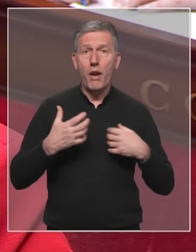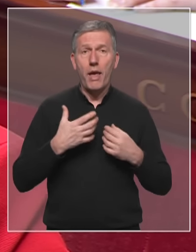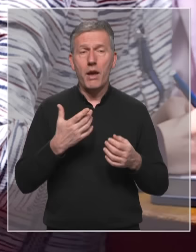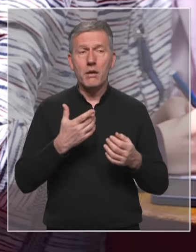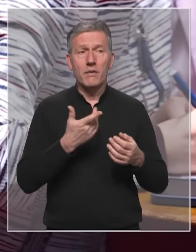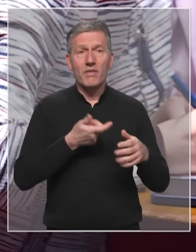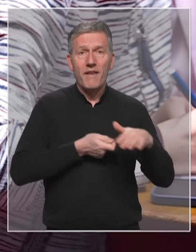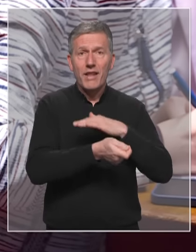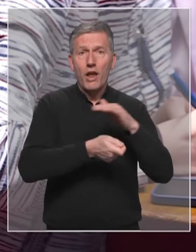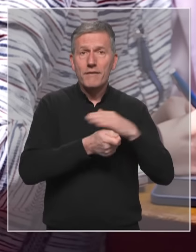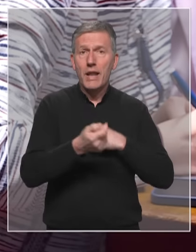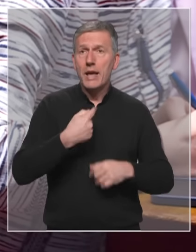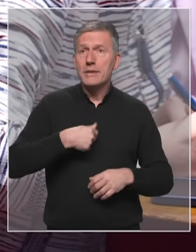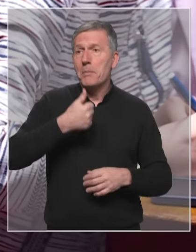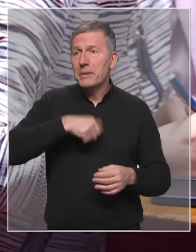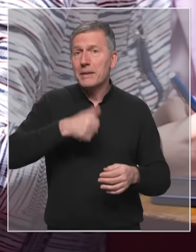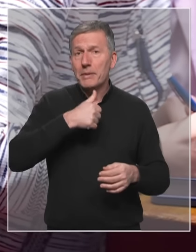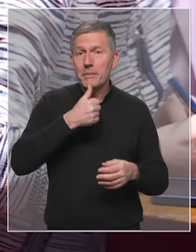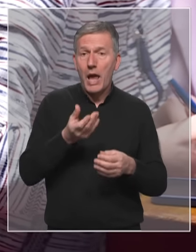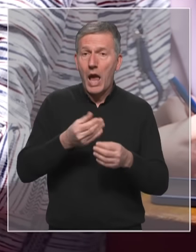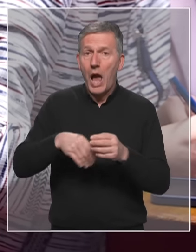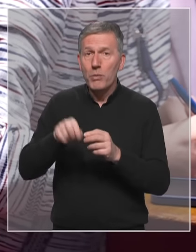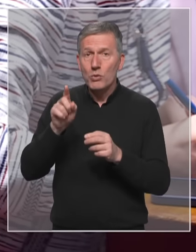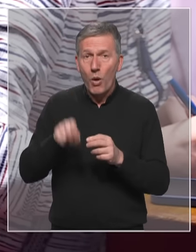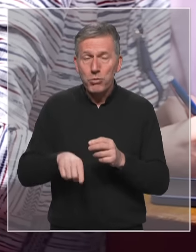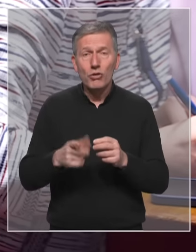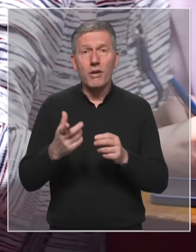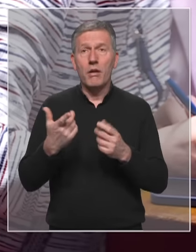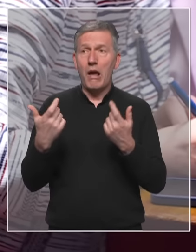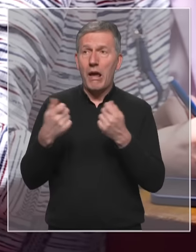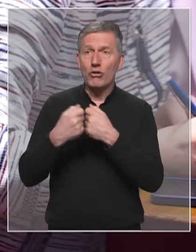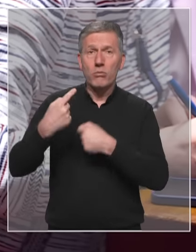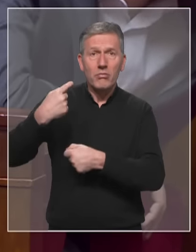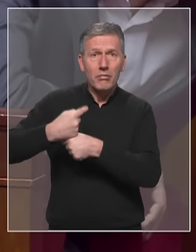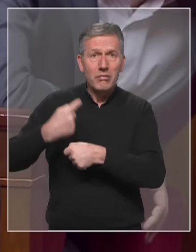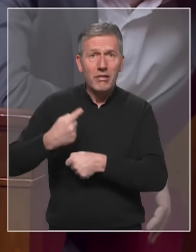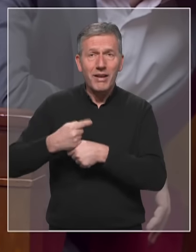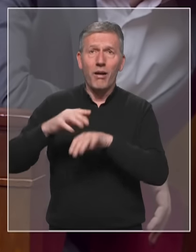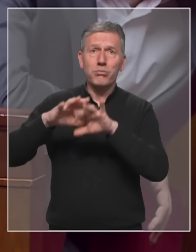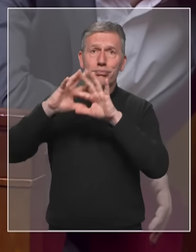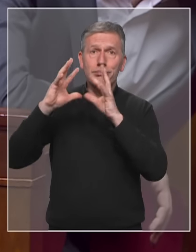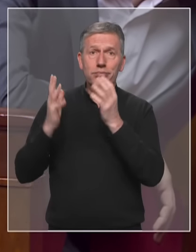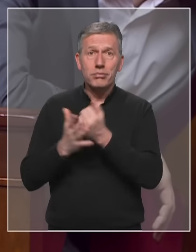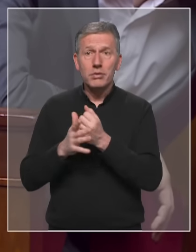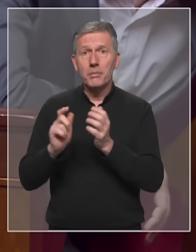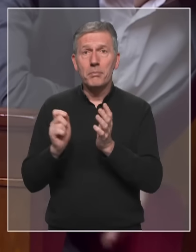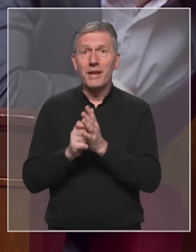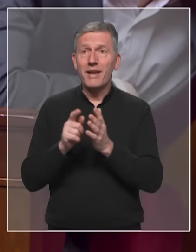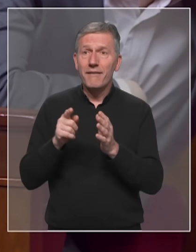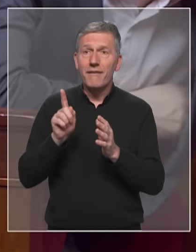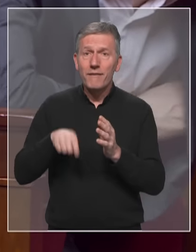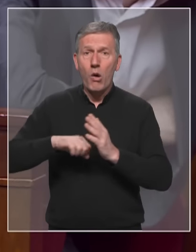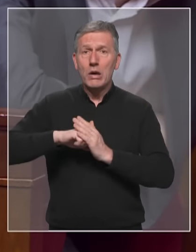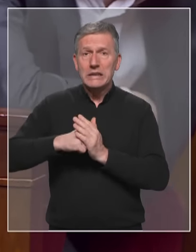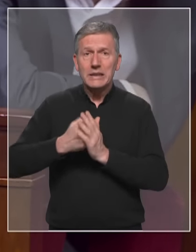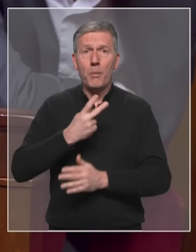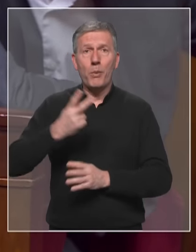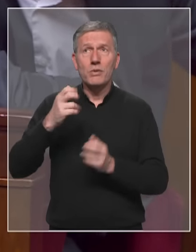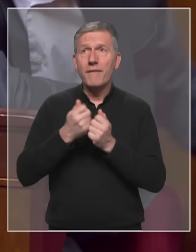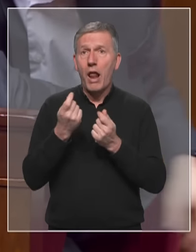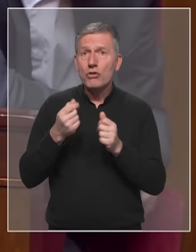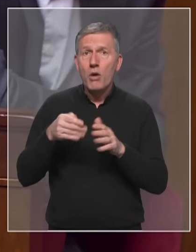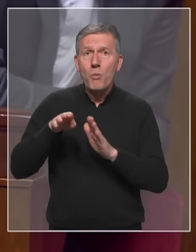mesures auxquelles ils n'ont pas été associés, tantôt de devoir répondre aux injonctions désinvoltes leur demandant de faire mieux avec moins.